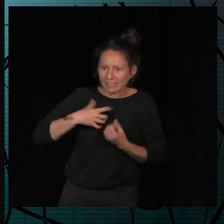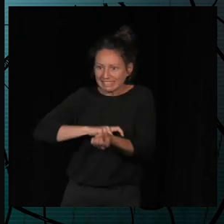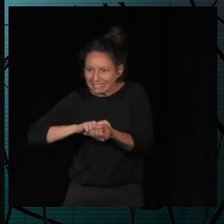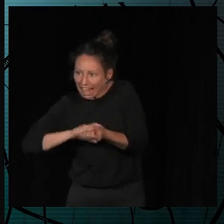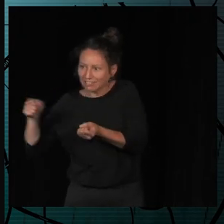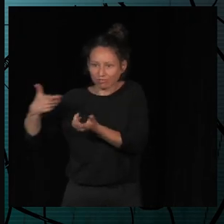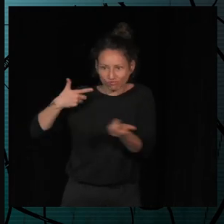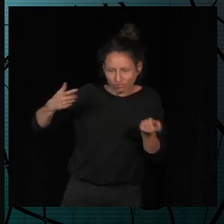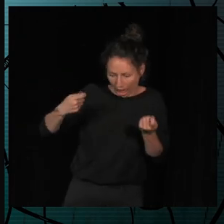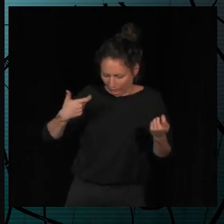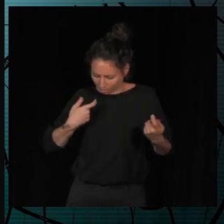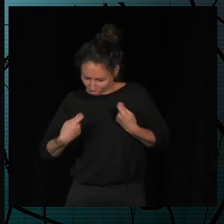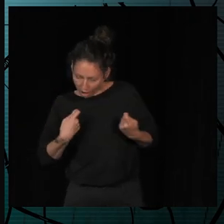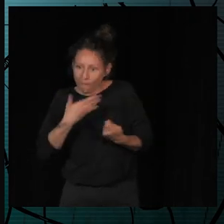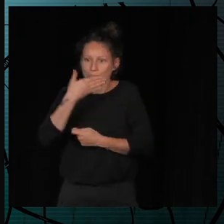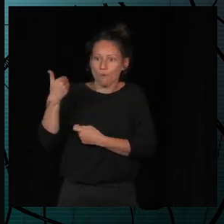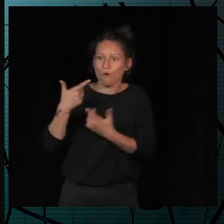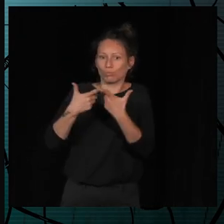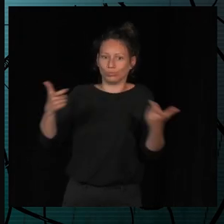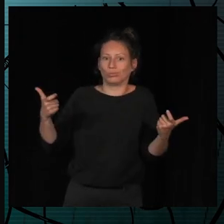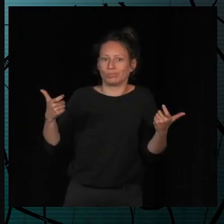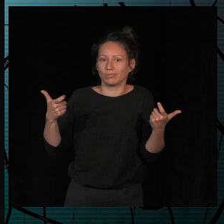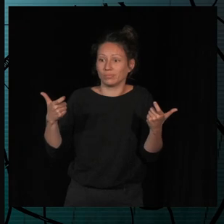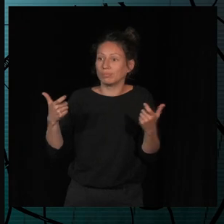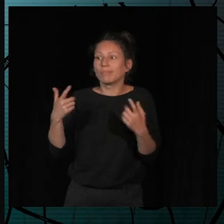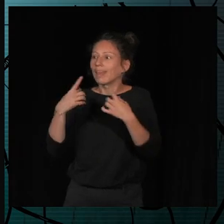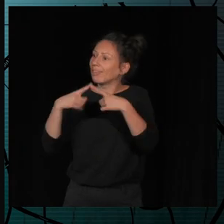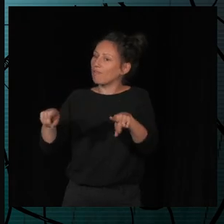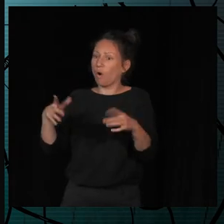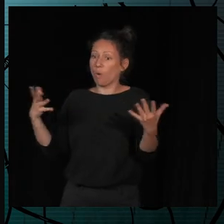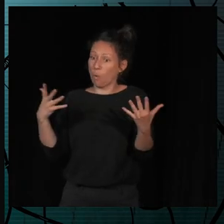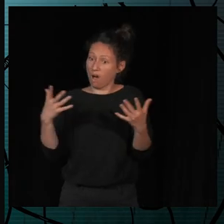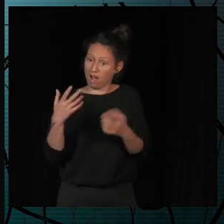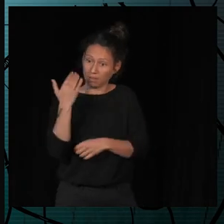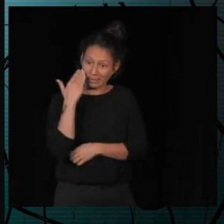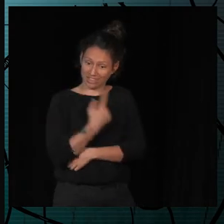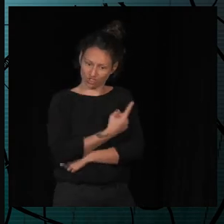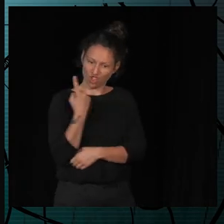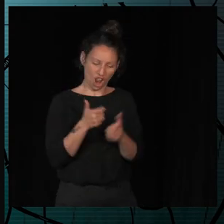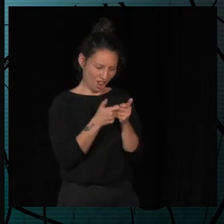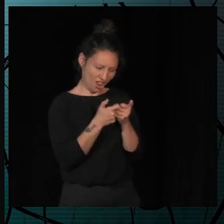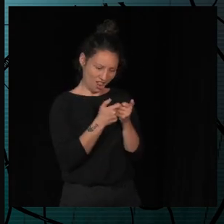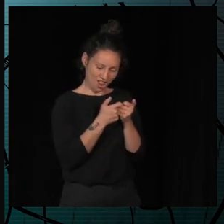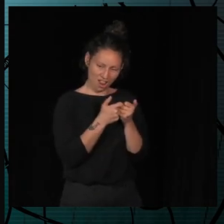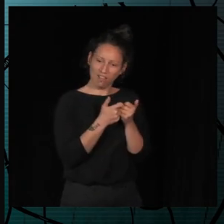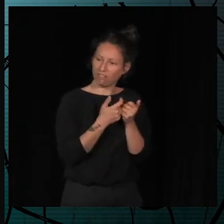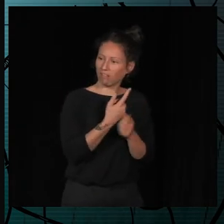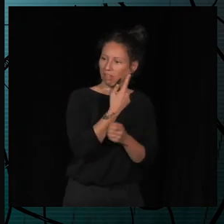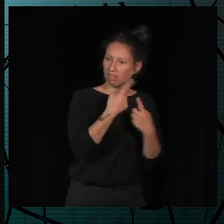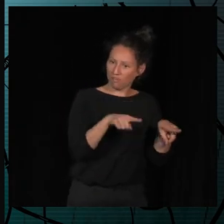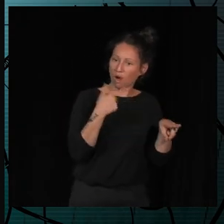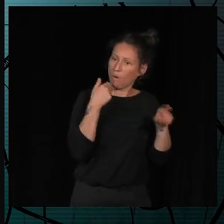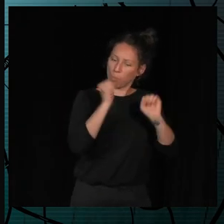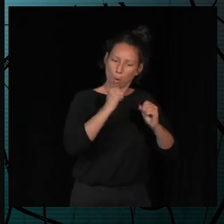beaucoup plus difficile d'être bon quand on est face à 100 personnes qui vous regardent déjà en ligne et quand on est en présentiel avec des milliers de